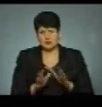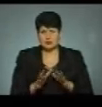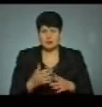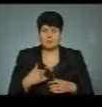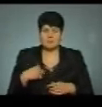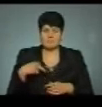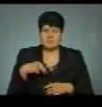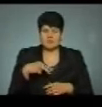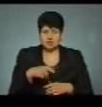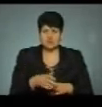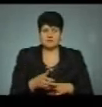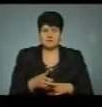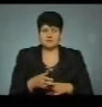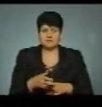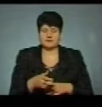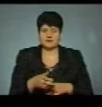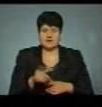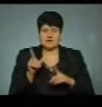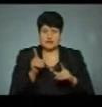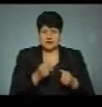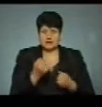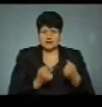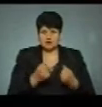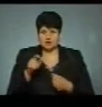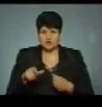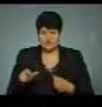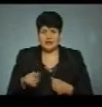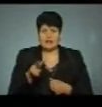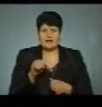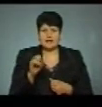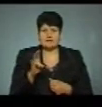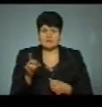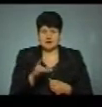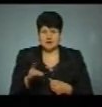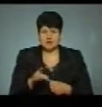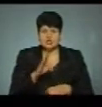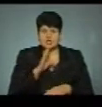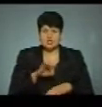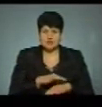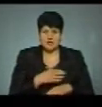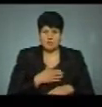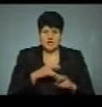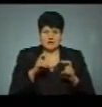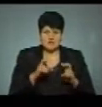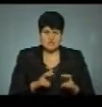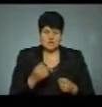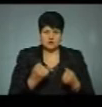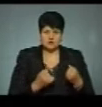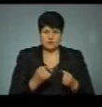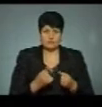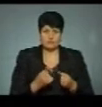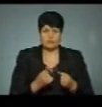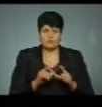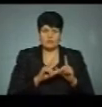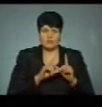прийшли, вислали, їхали шофери з Ланвеччини, жінка моя сіла з шофером попутньому